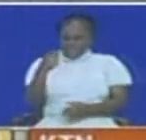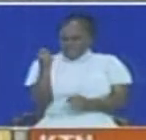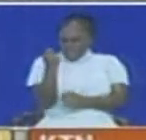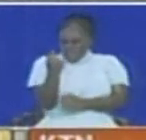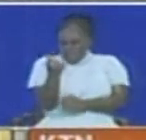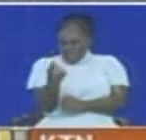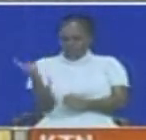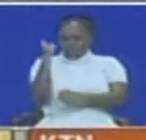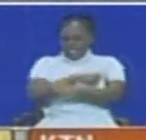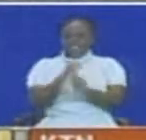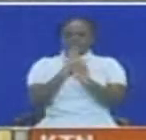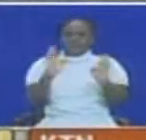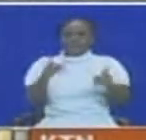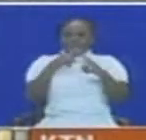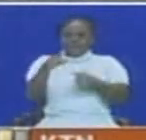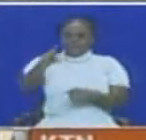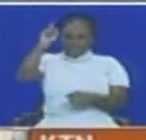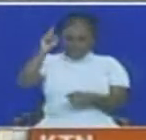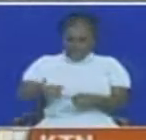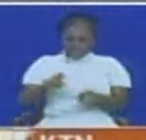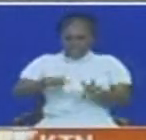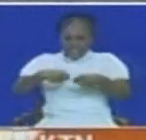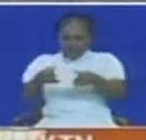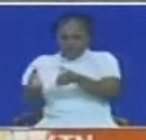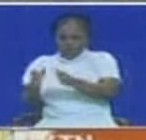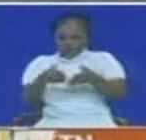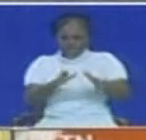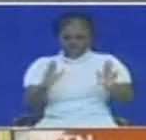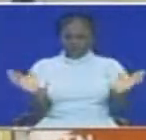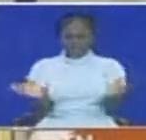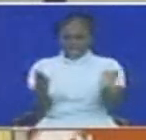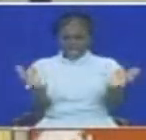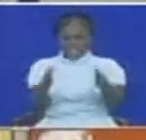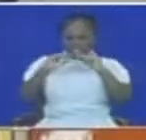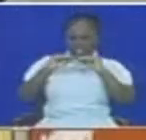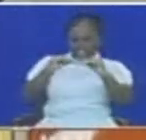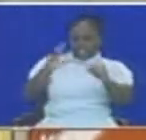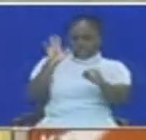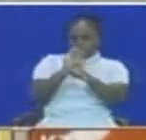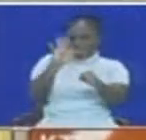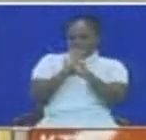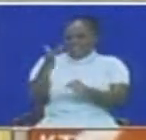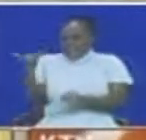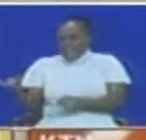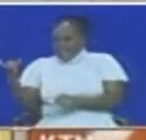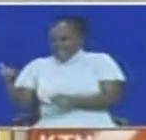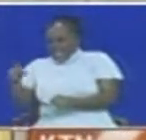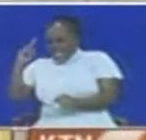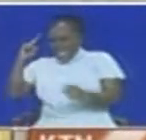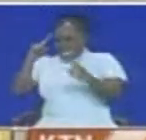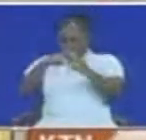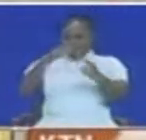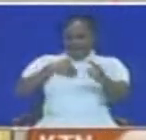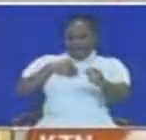tu. Hata hivyo, hana budi kutoa muda wake kuwapa moyo na mafunzo wachezaji wengi wachanga ambao wana azimio la kufaulu